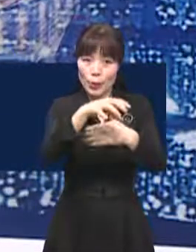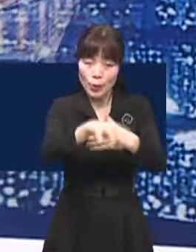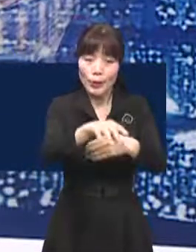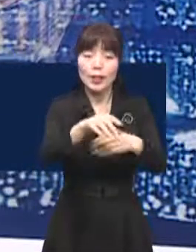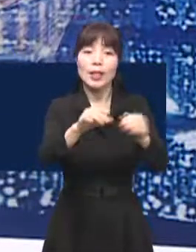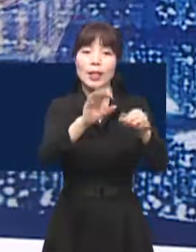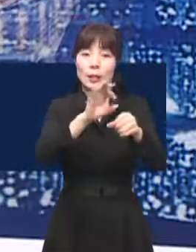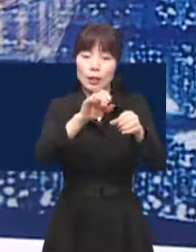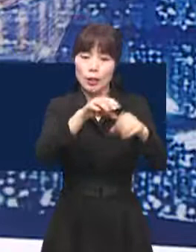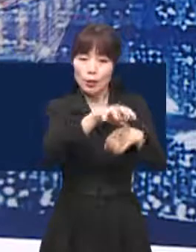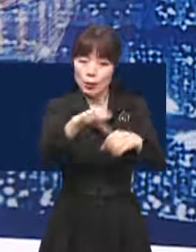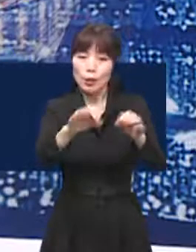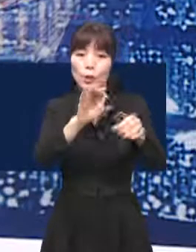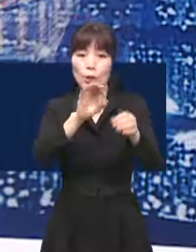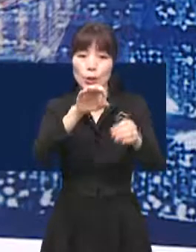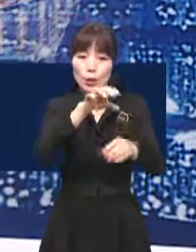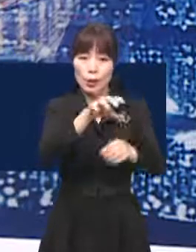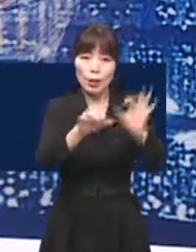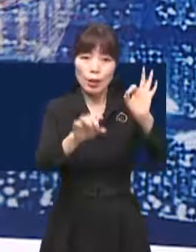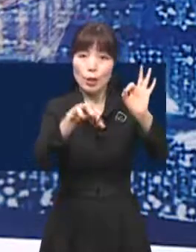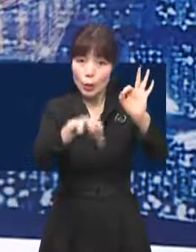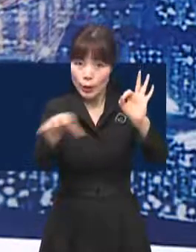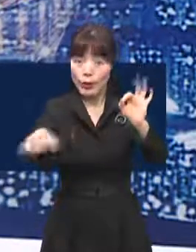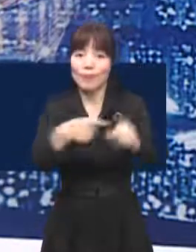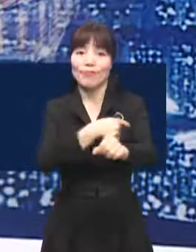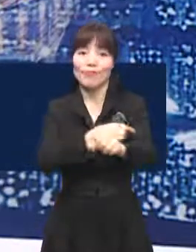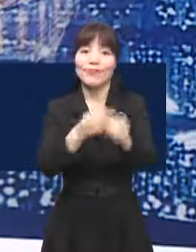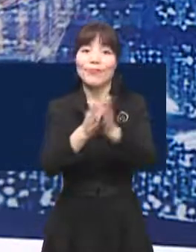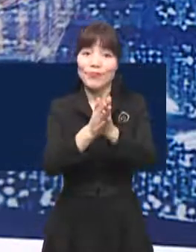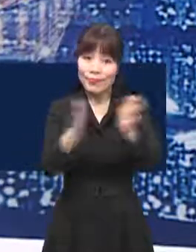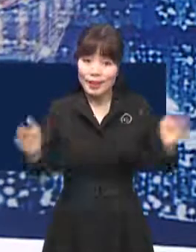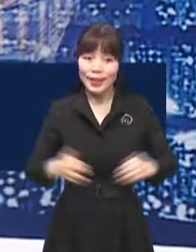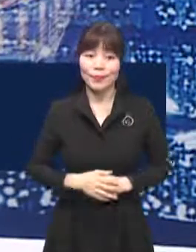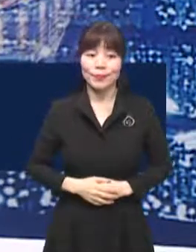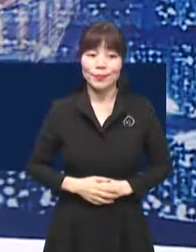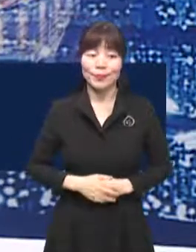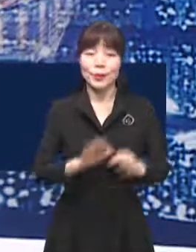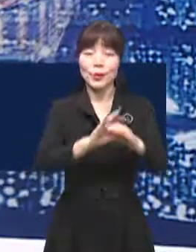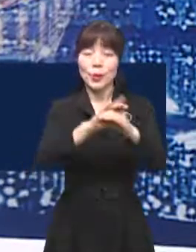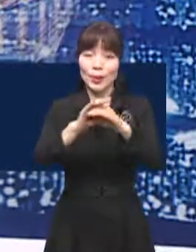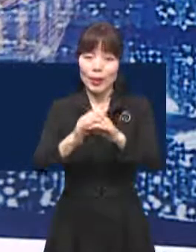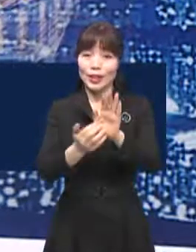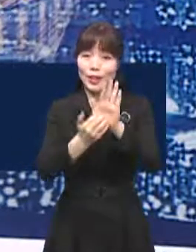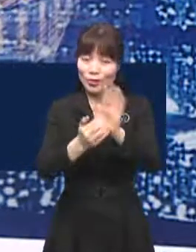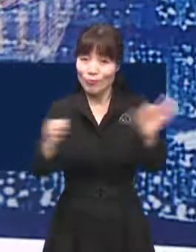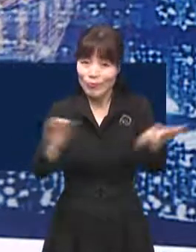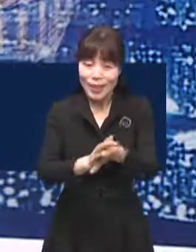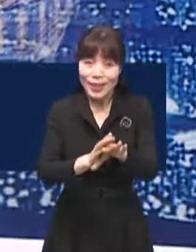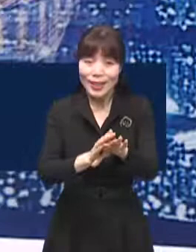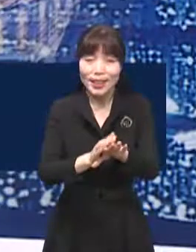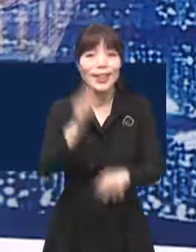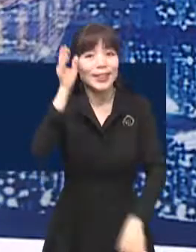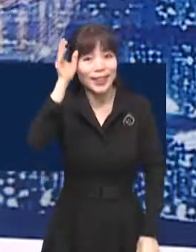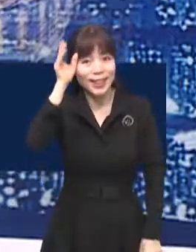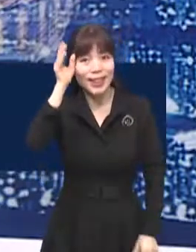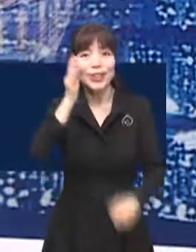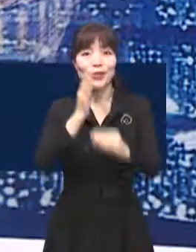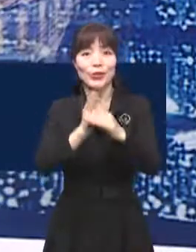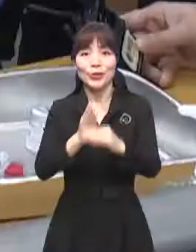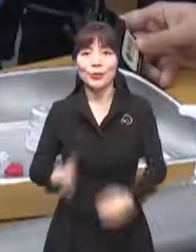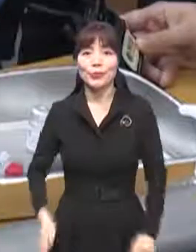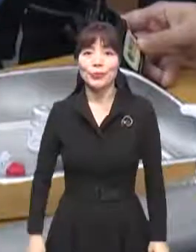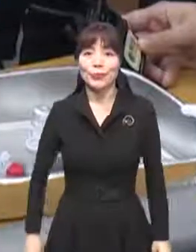시작됐는데요. 접종을 받은 사람들은 코로나19 종식에 첫 발을 내디뎠다는 기대감을 나타냈습니다. 원태규 기자의